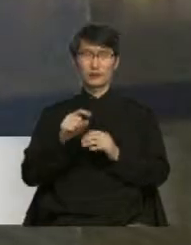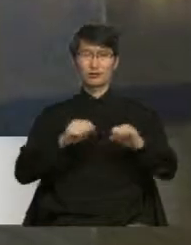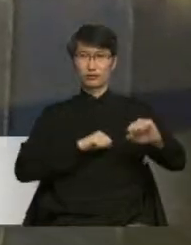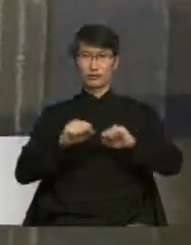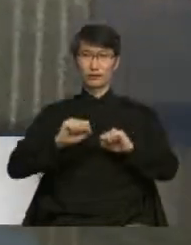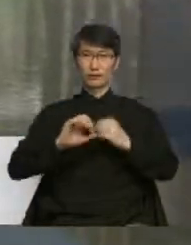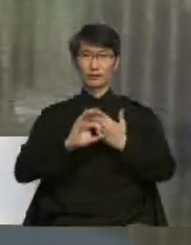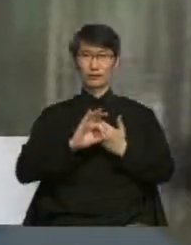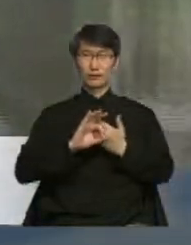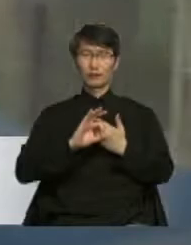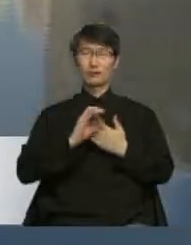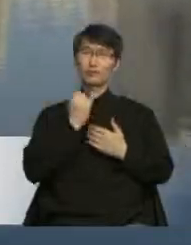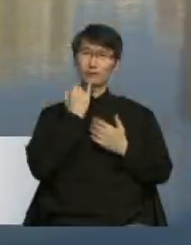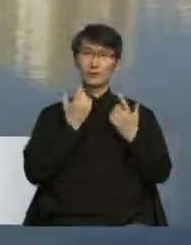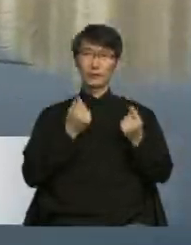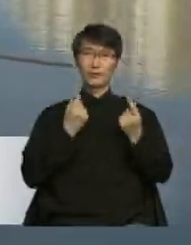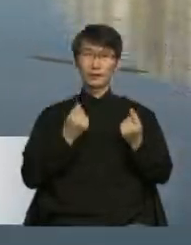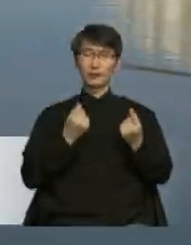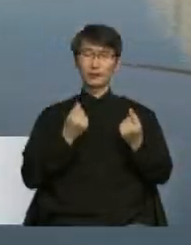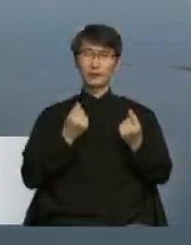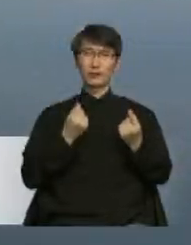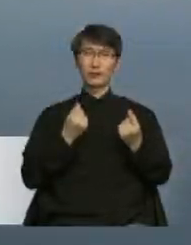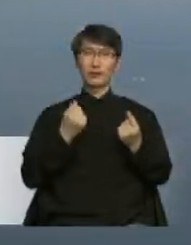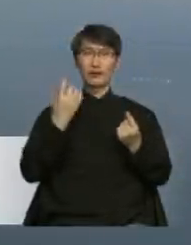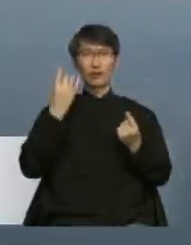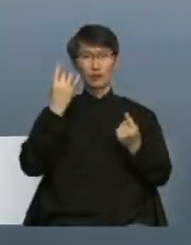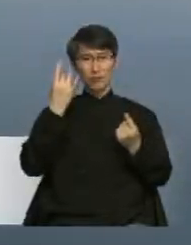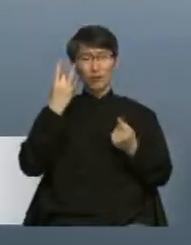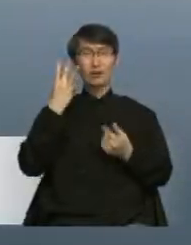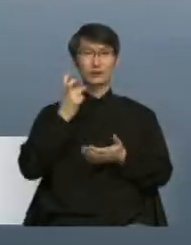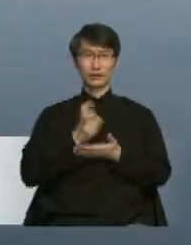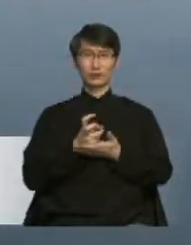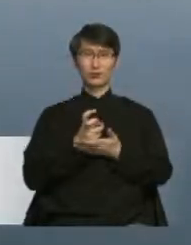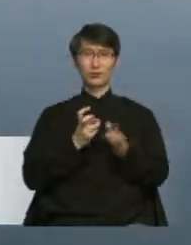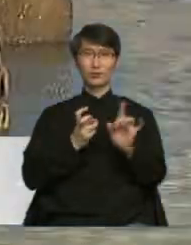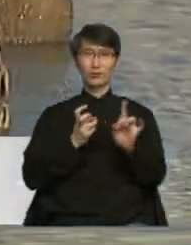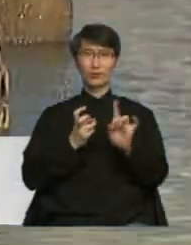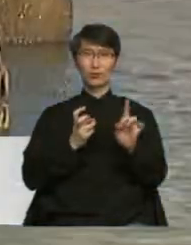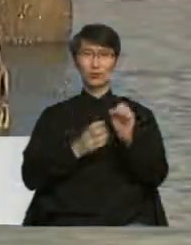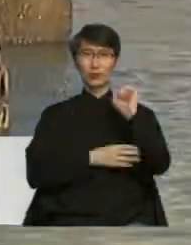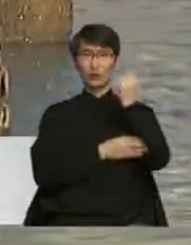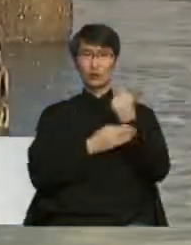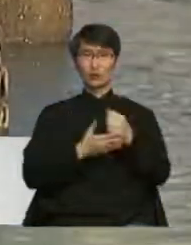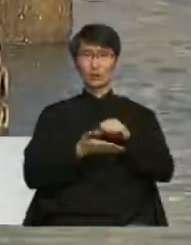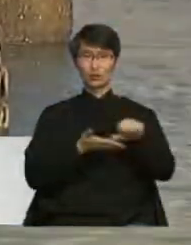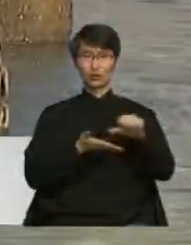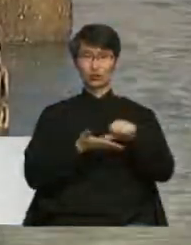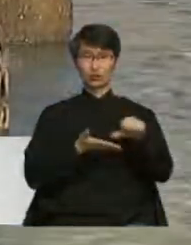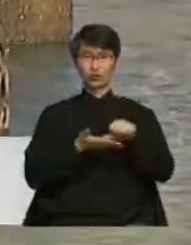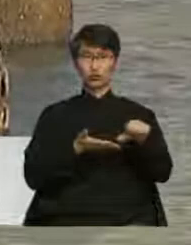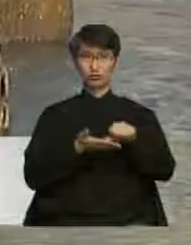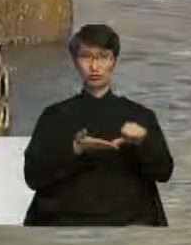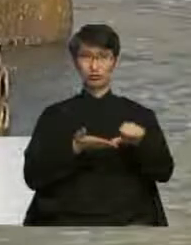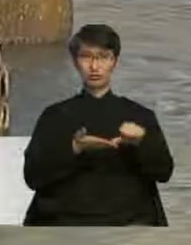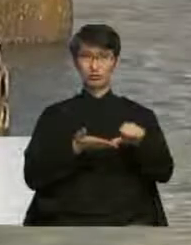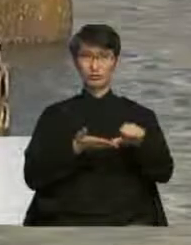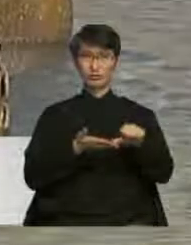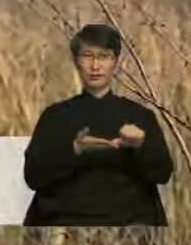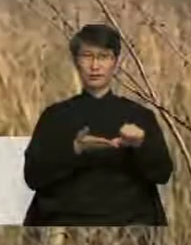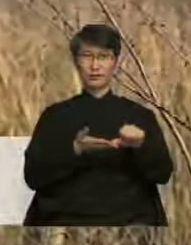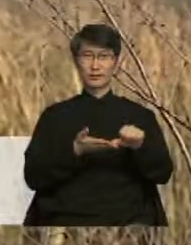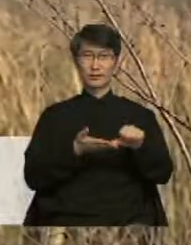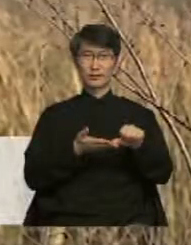가동되면 상당히 개선이 되리라 믿습니다. 그런데 원천적으로는 기본 오염된 물질을 없애지